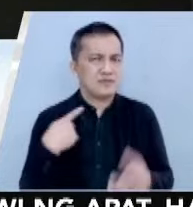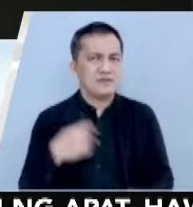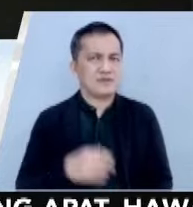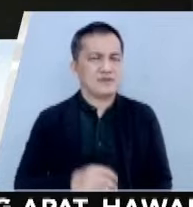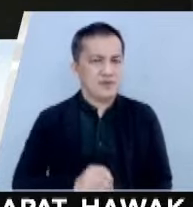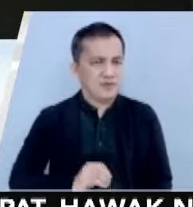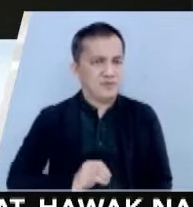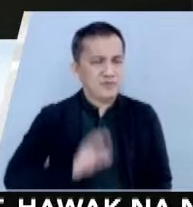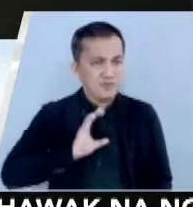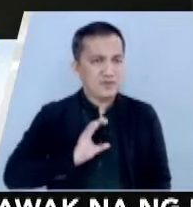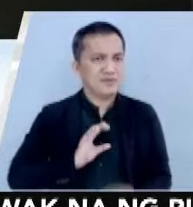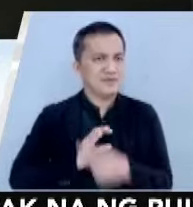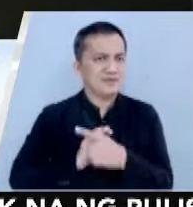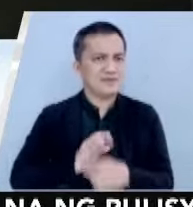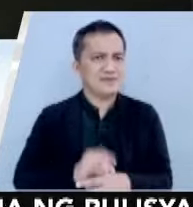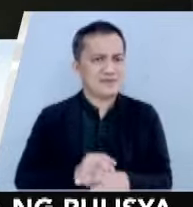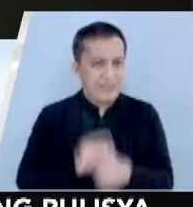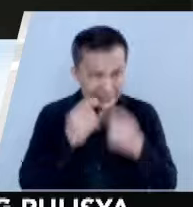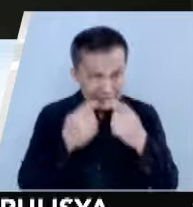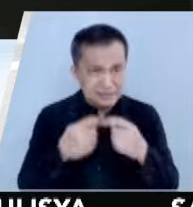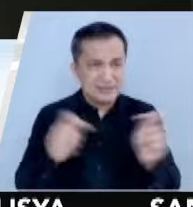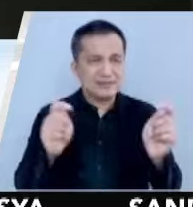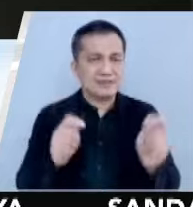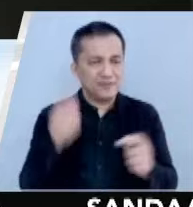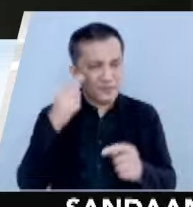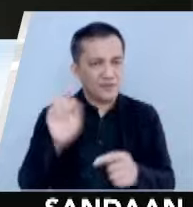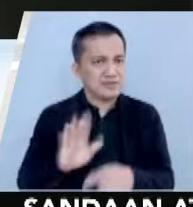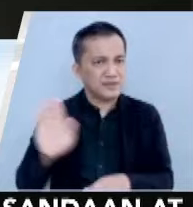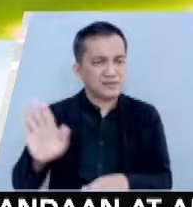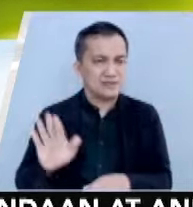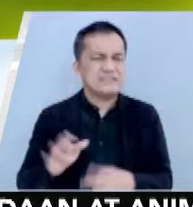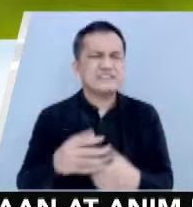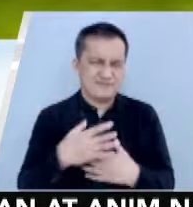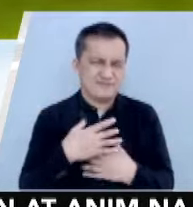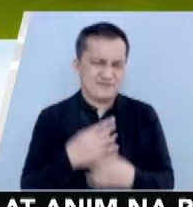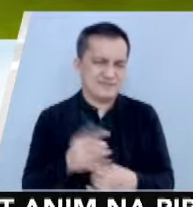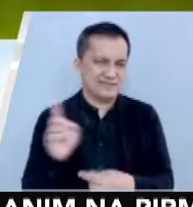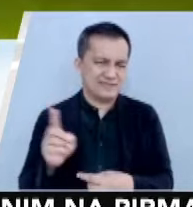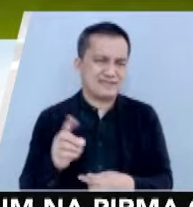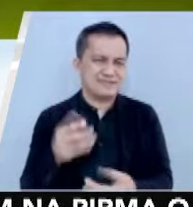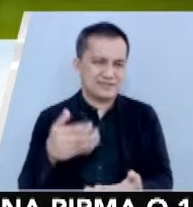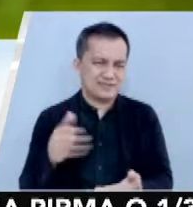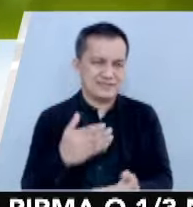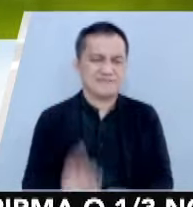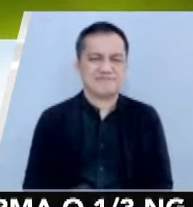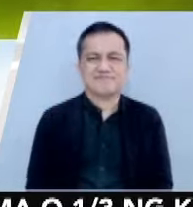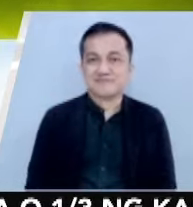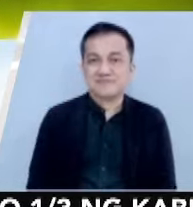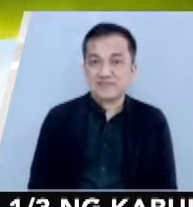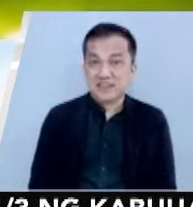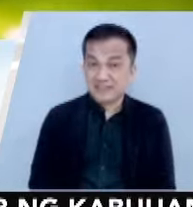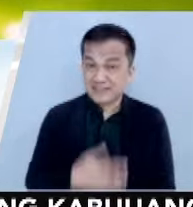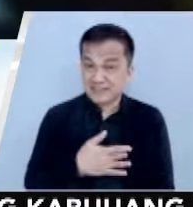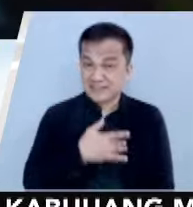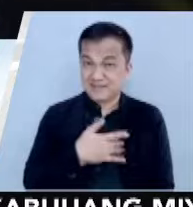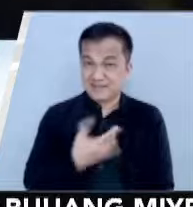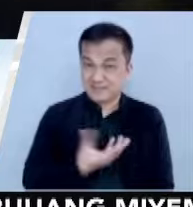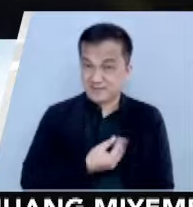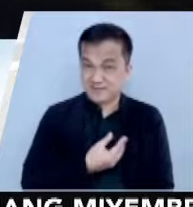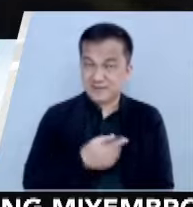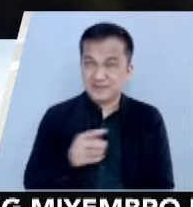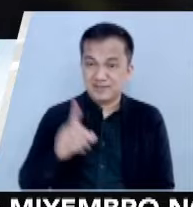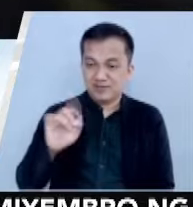na subukan ito para sa kanya. At hilig talaga niya ang pagkanta. E nakaramdam kaya ng kaba ang Dongyan during